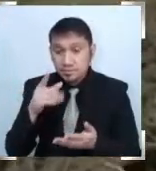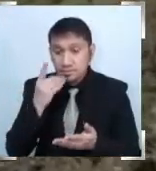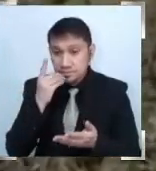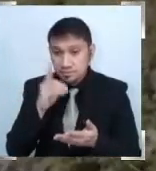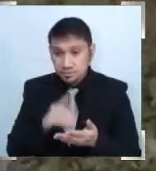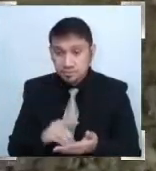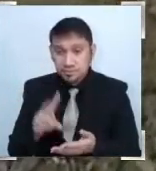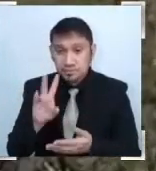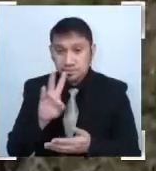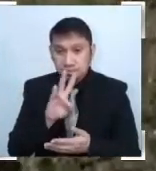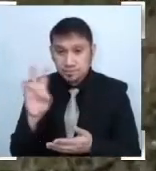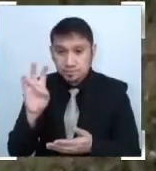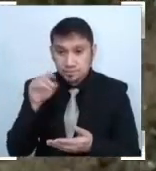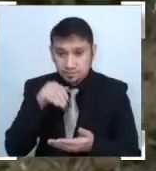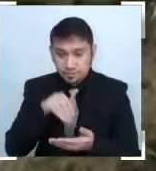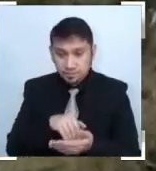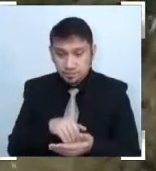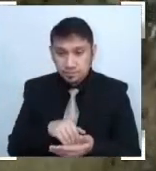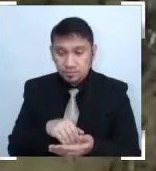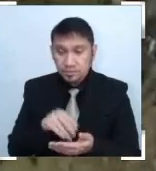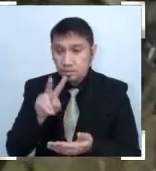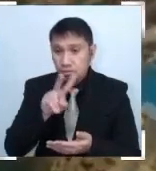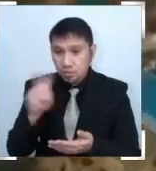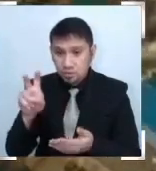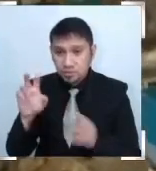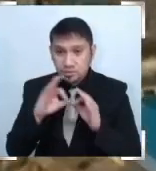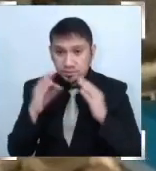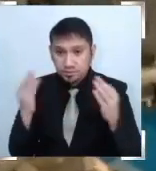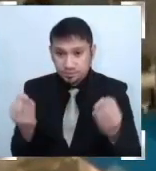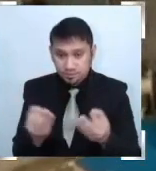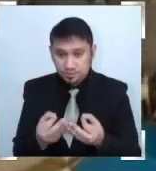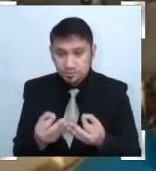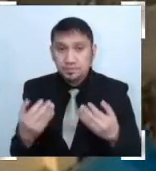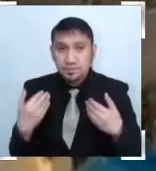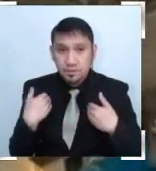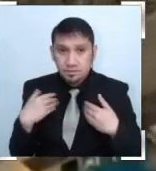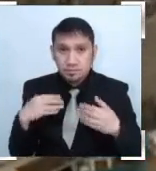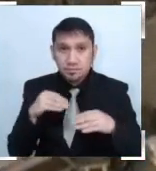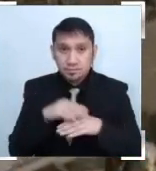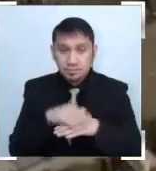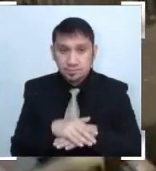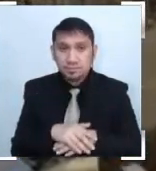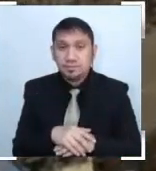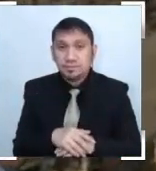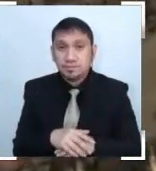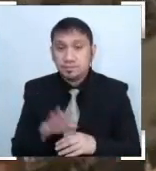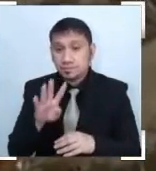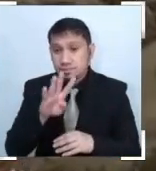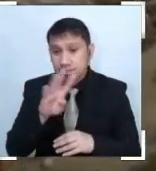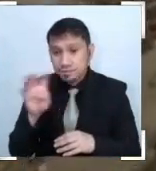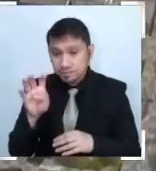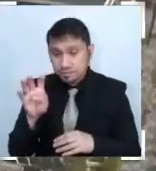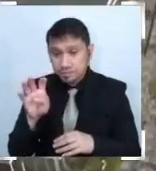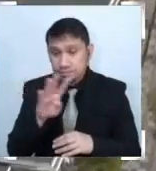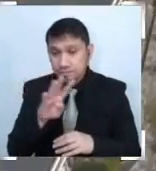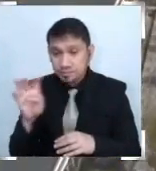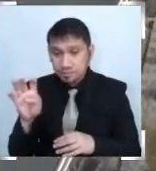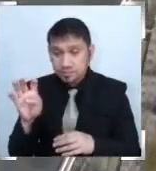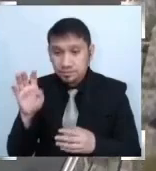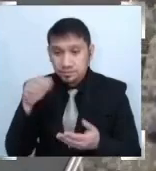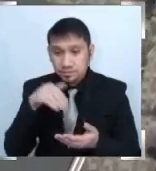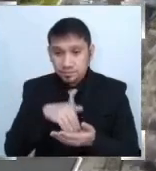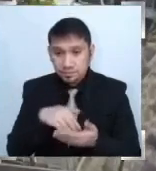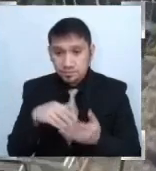halos 200,000 pamilya ang apektado. Halos 4,000 bahay ang sinira ng bagyong Odette. Mahigit